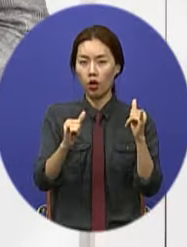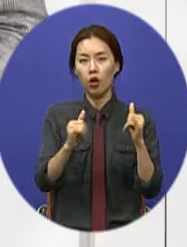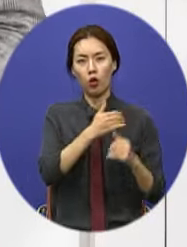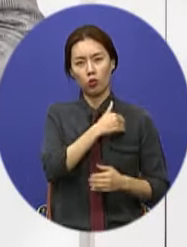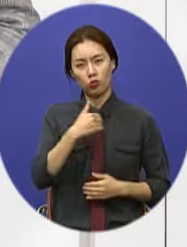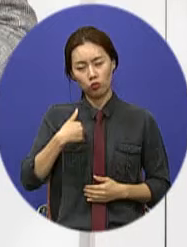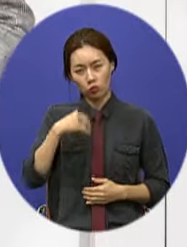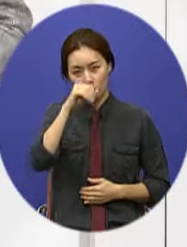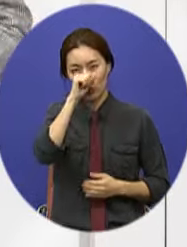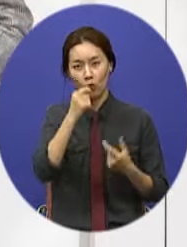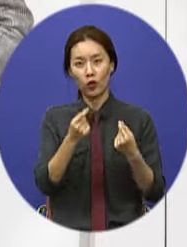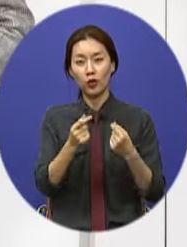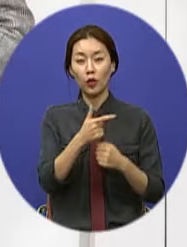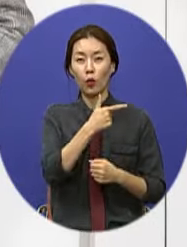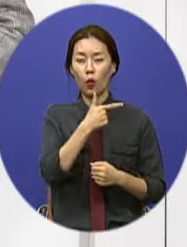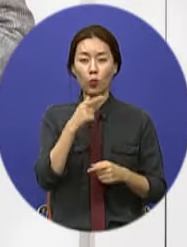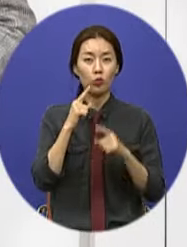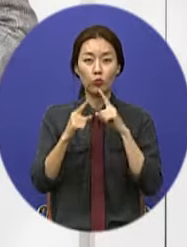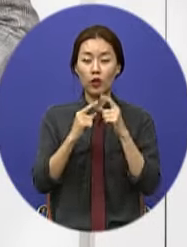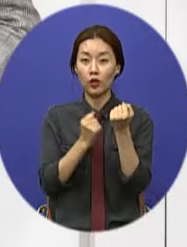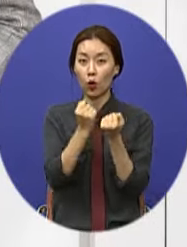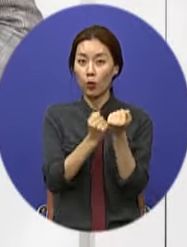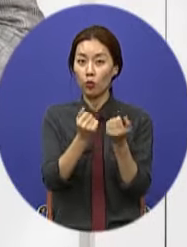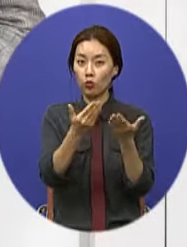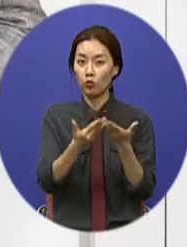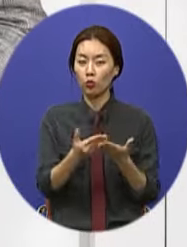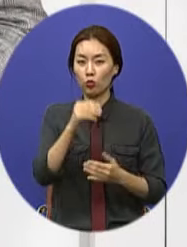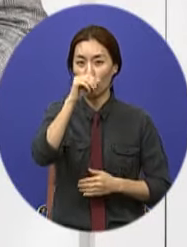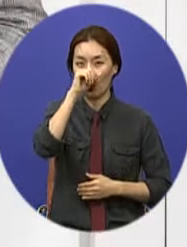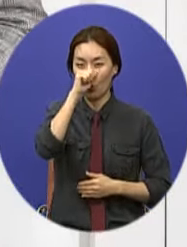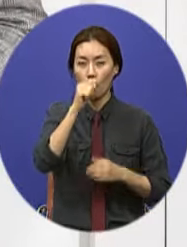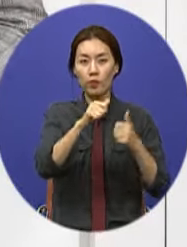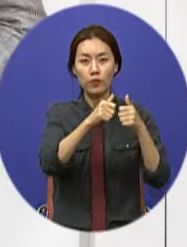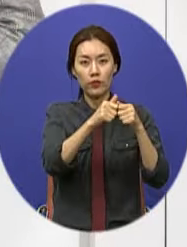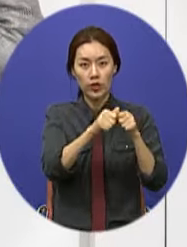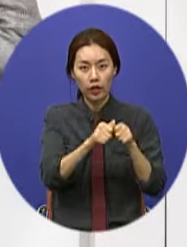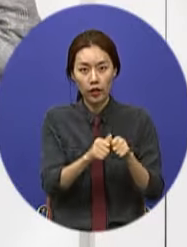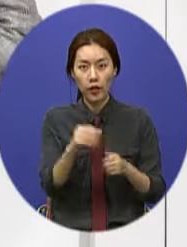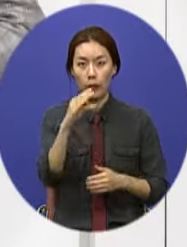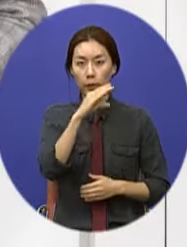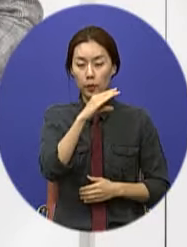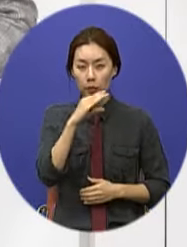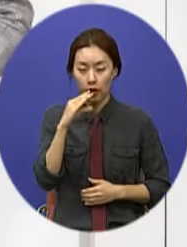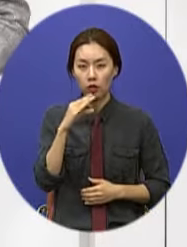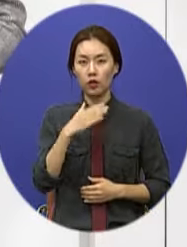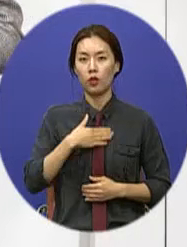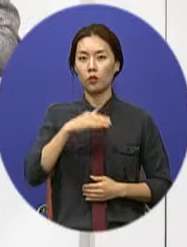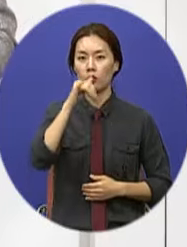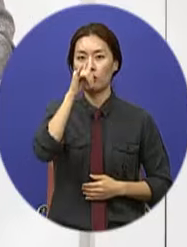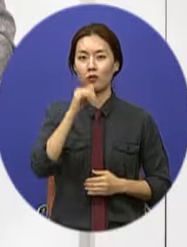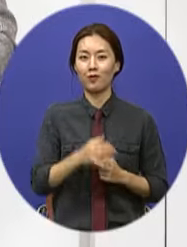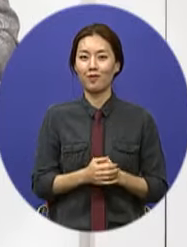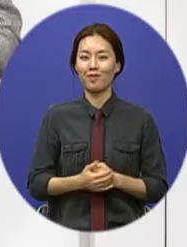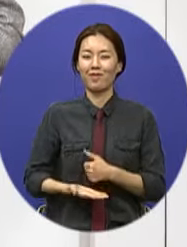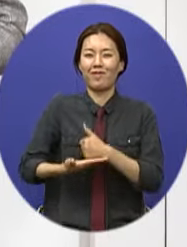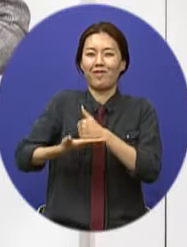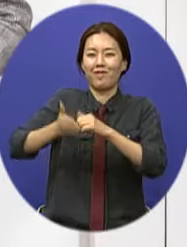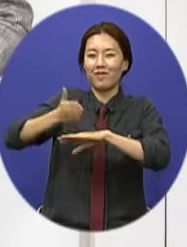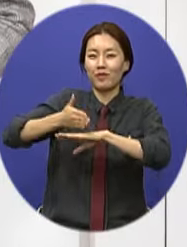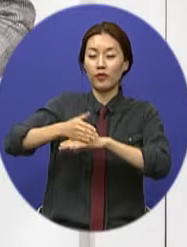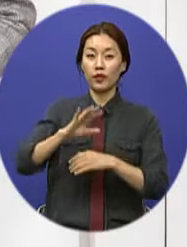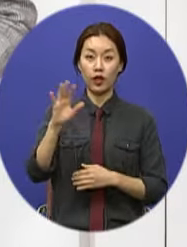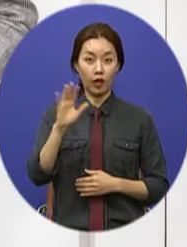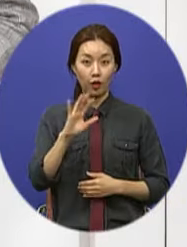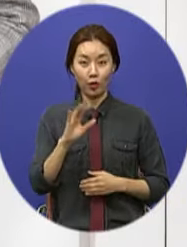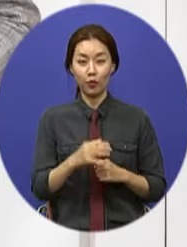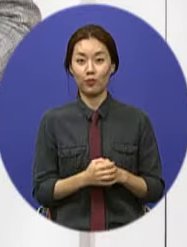같아요. 그러니까요. 너무 말씀도 잘하시고 조리 있게 잘하시고 자세히 제대로 아시고. 예. 네. 가찬의 말씀입니다. 뭐